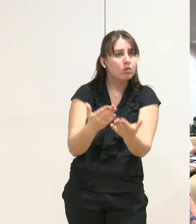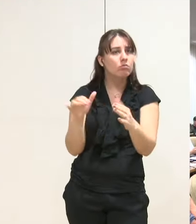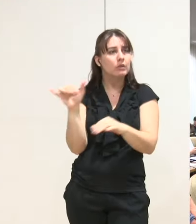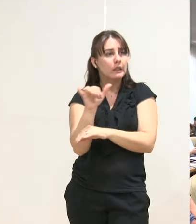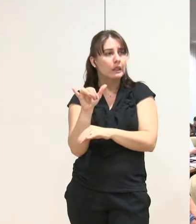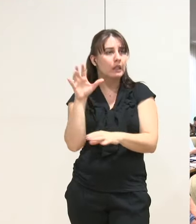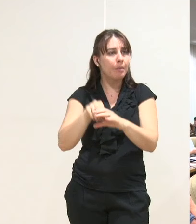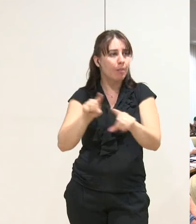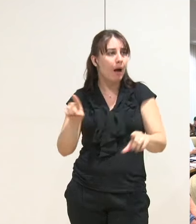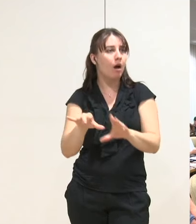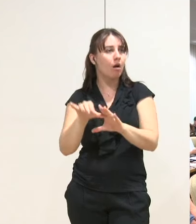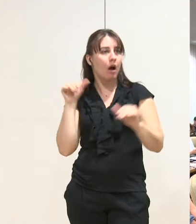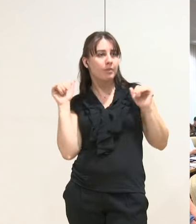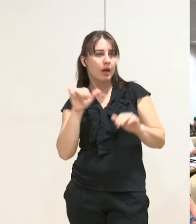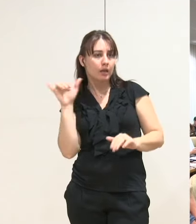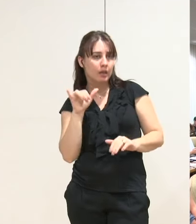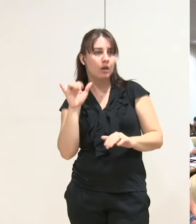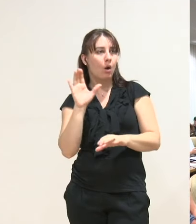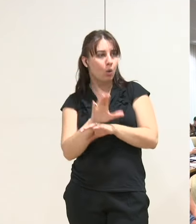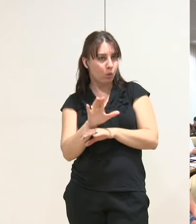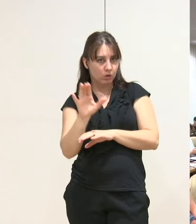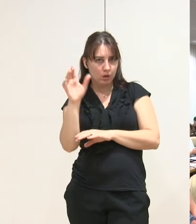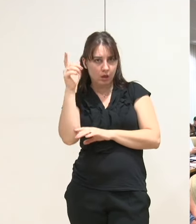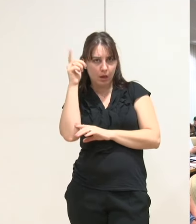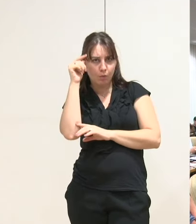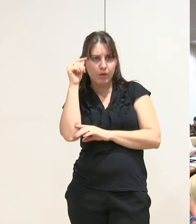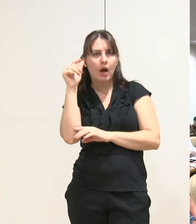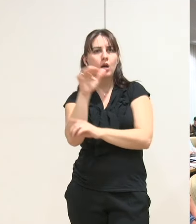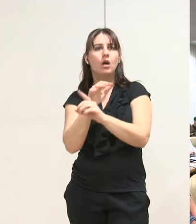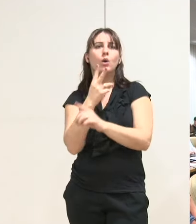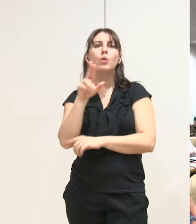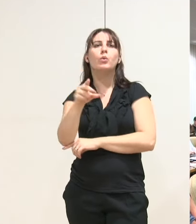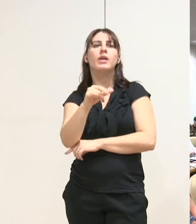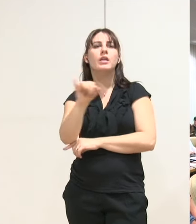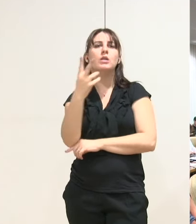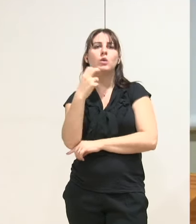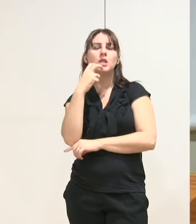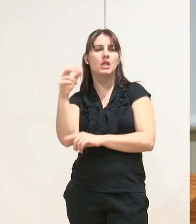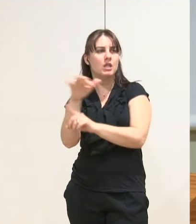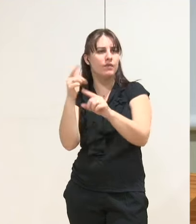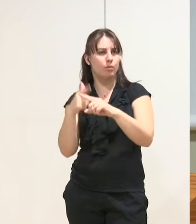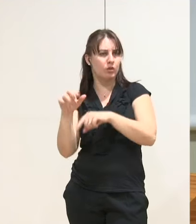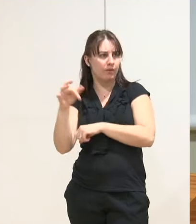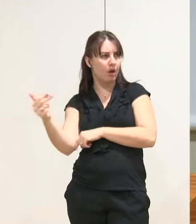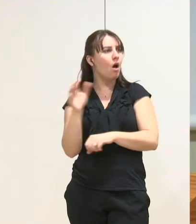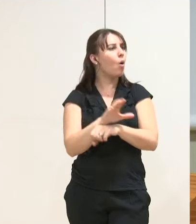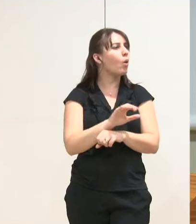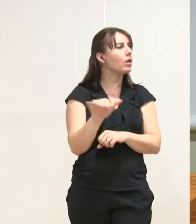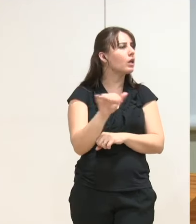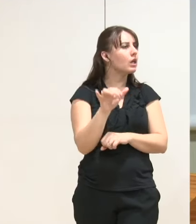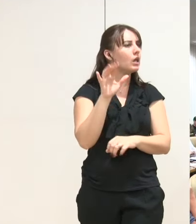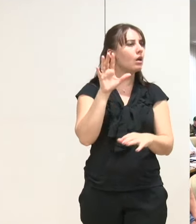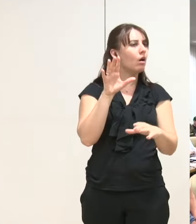contre abstient républicain udi société civile et Front National qui est contre qui est